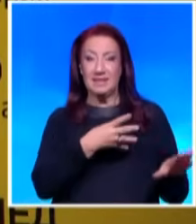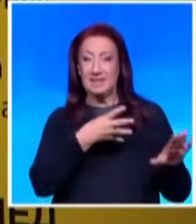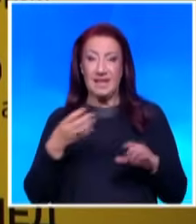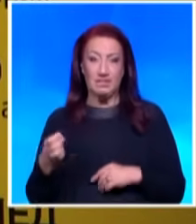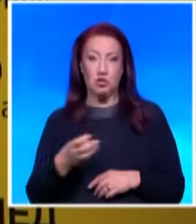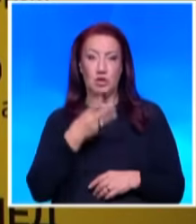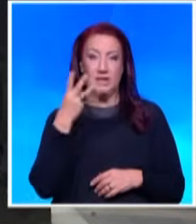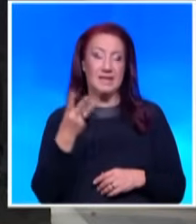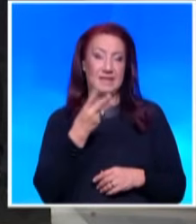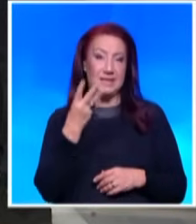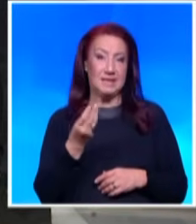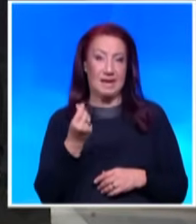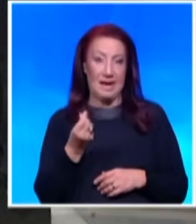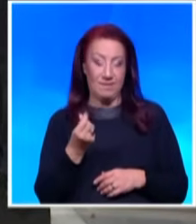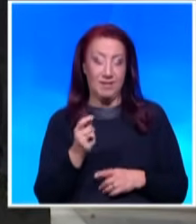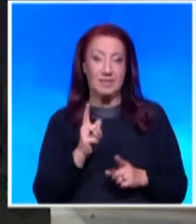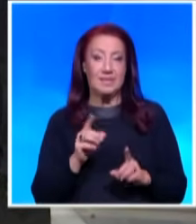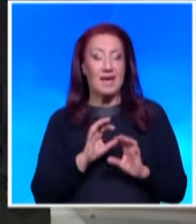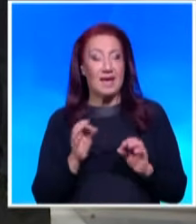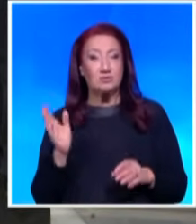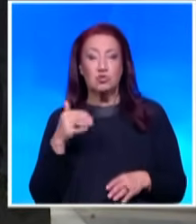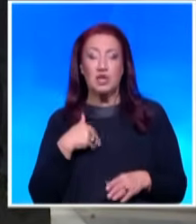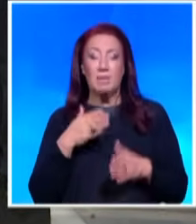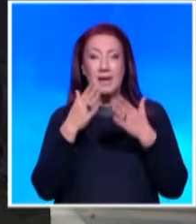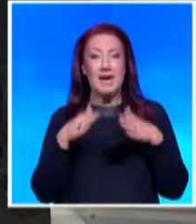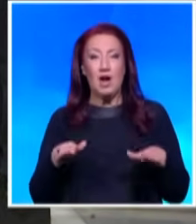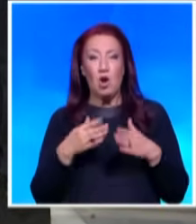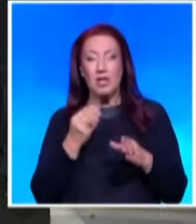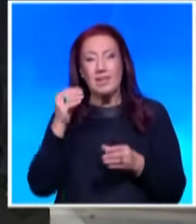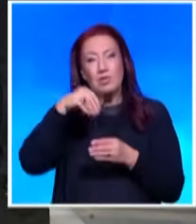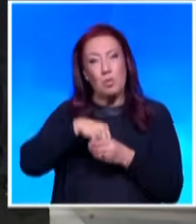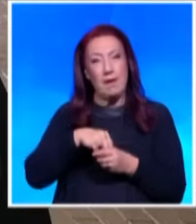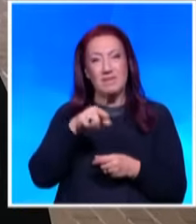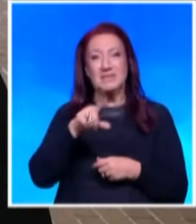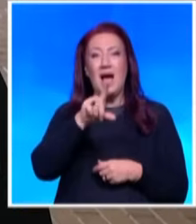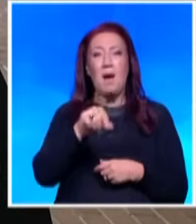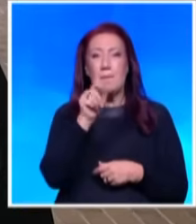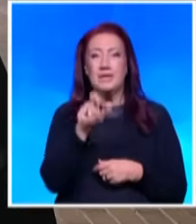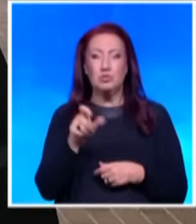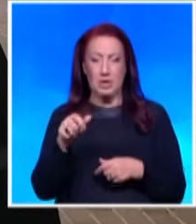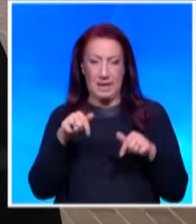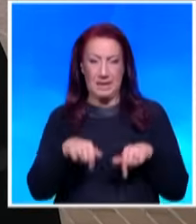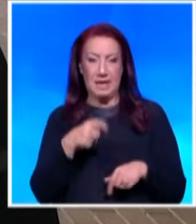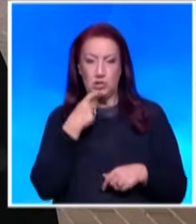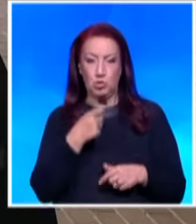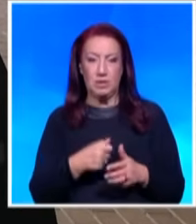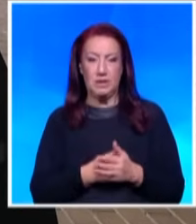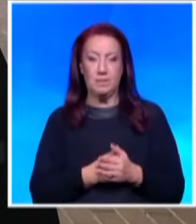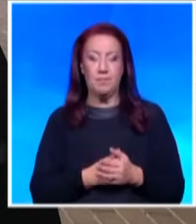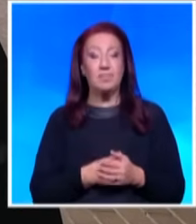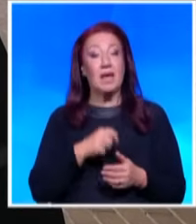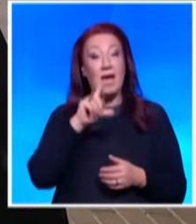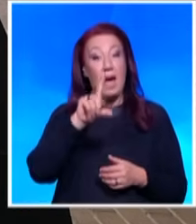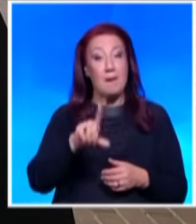Все още не е ясно дали ще има коледни добавки за пенсионерите за тази година. Че пенсиите ще бъдат увеличавани